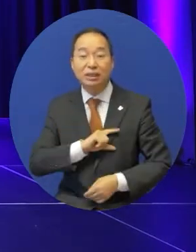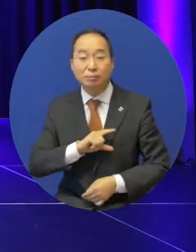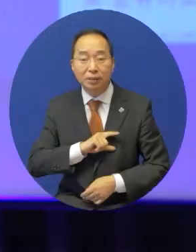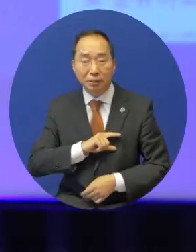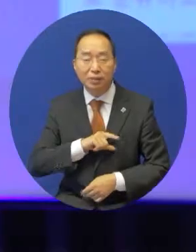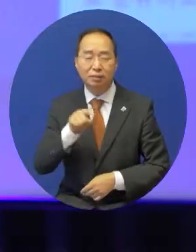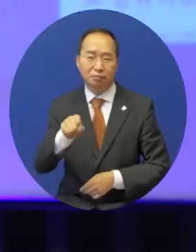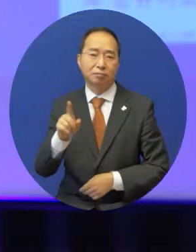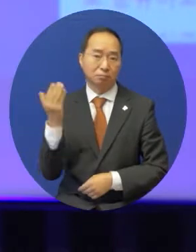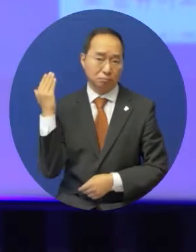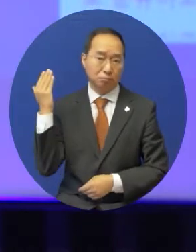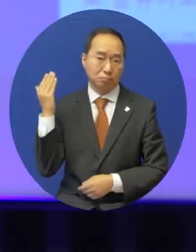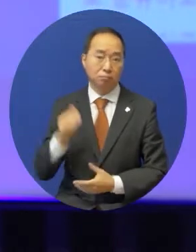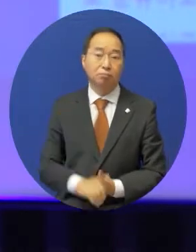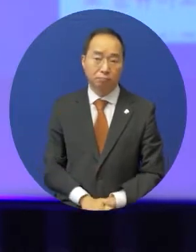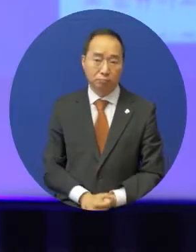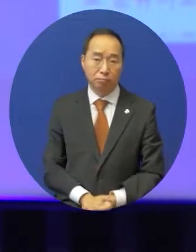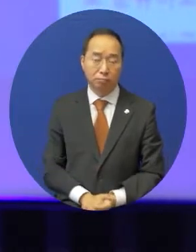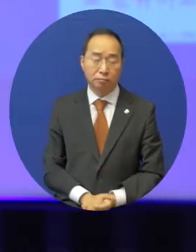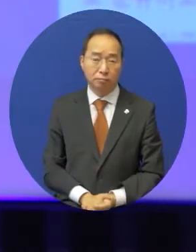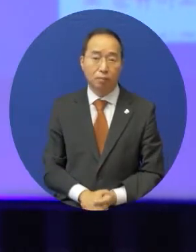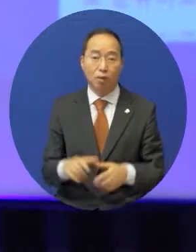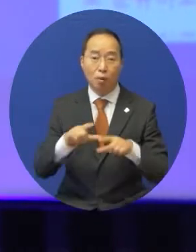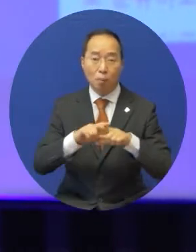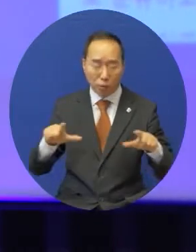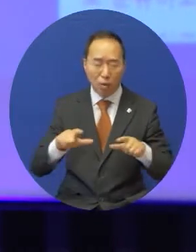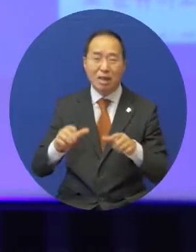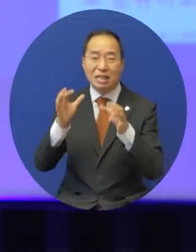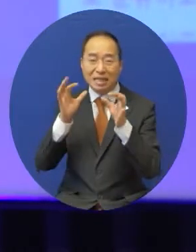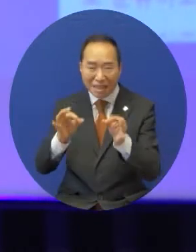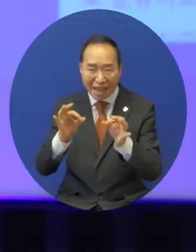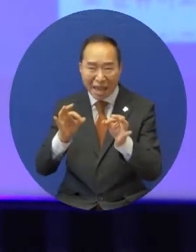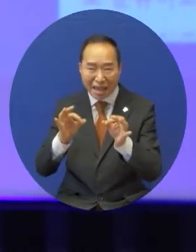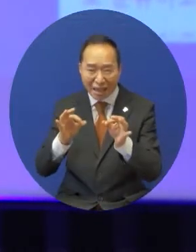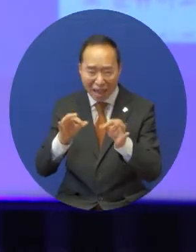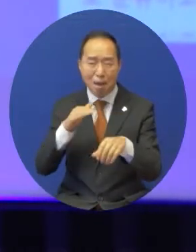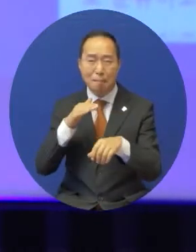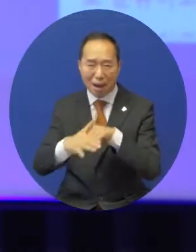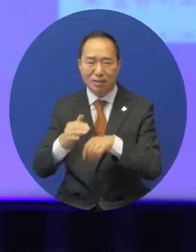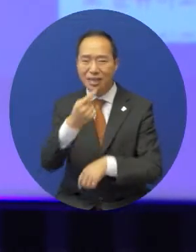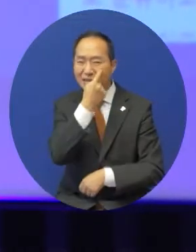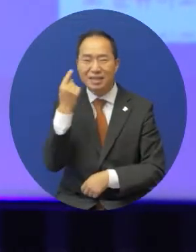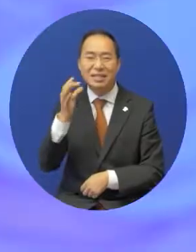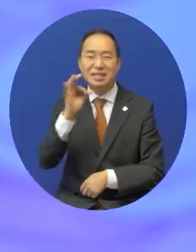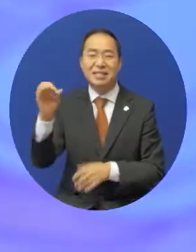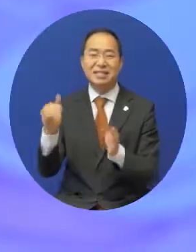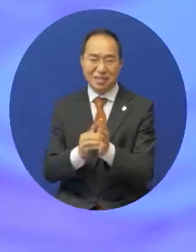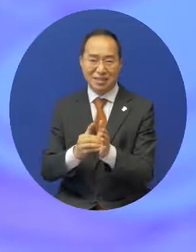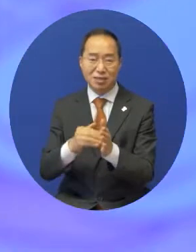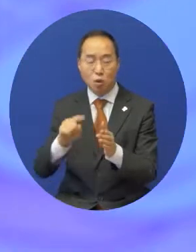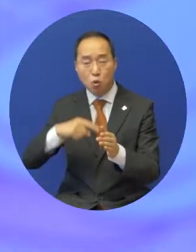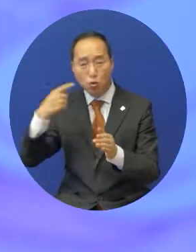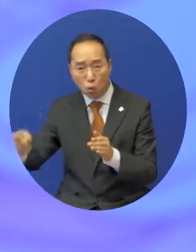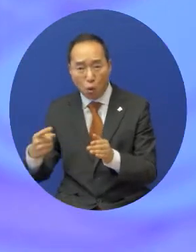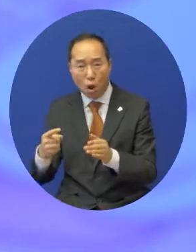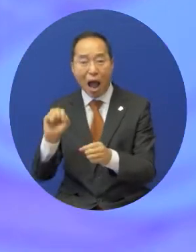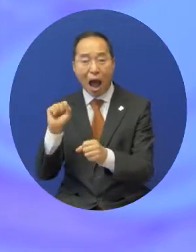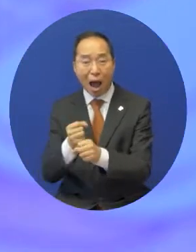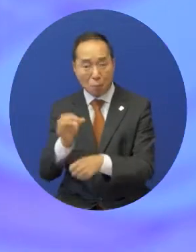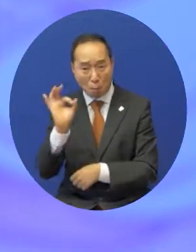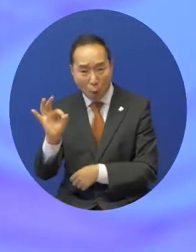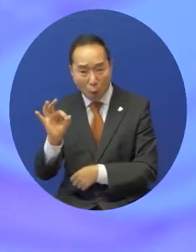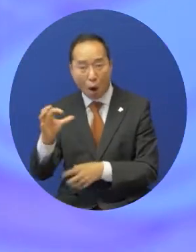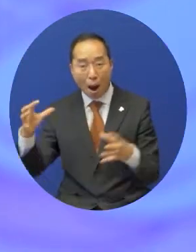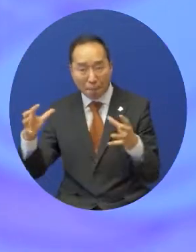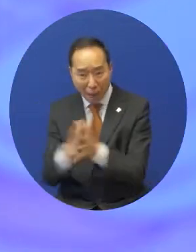하죠. 보통 우리가 생각하는 은행 라이센스를 받았고 더 나가서 암호화폐를 다룰 수